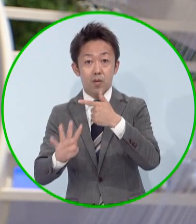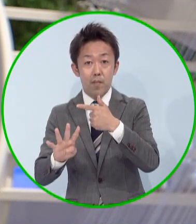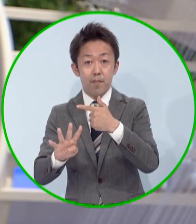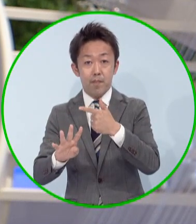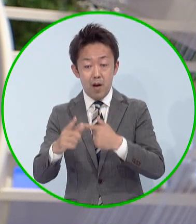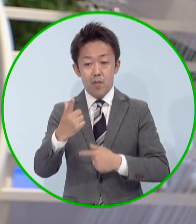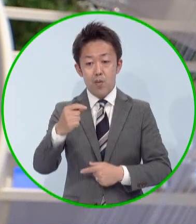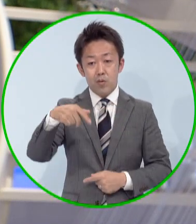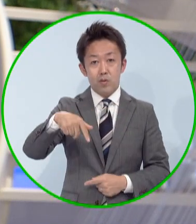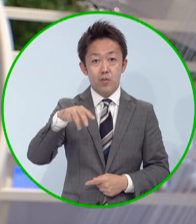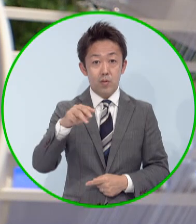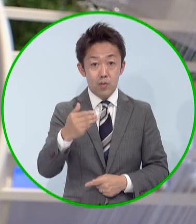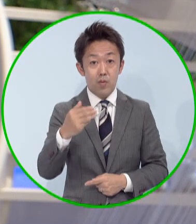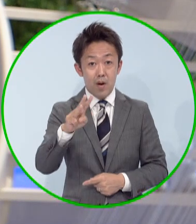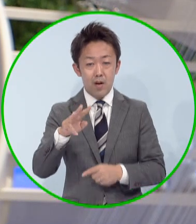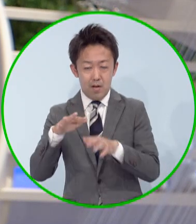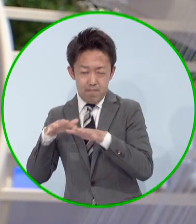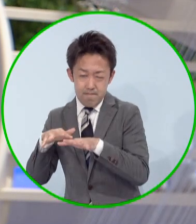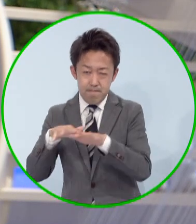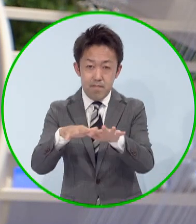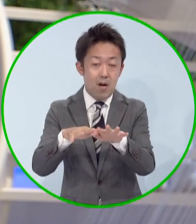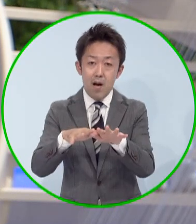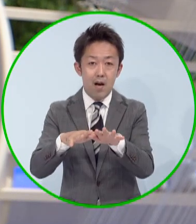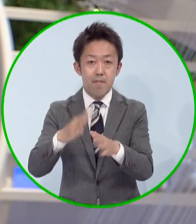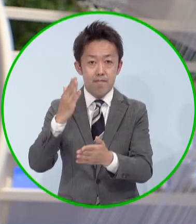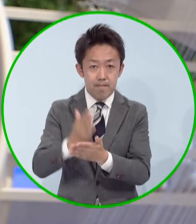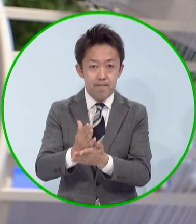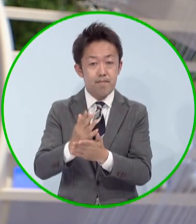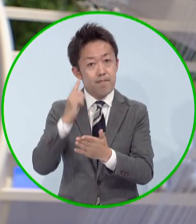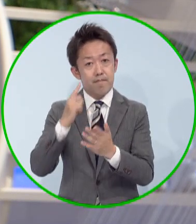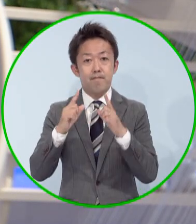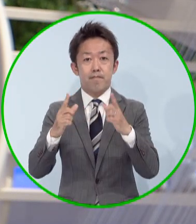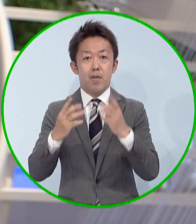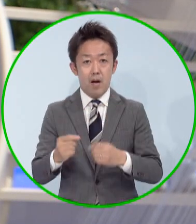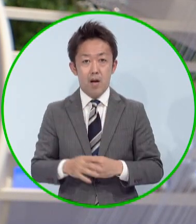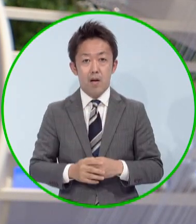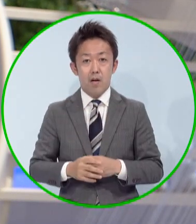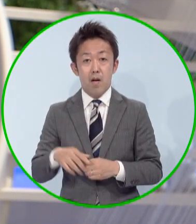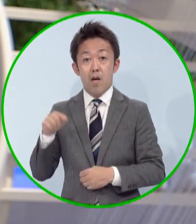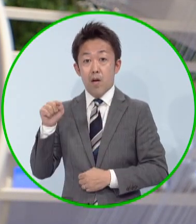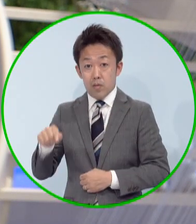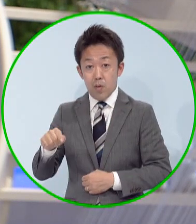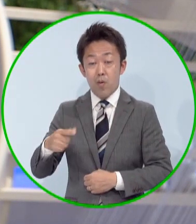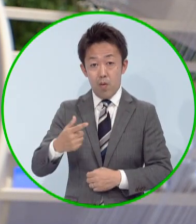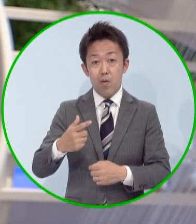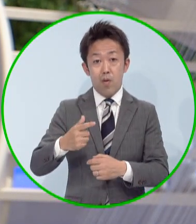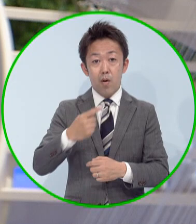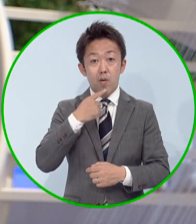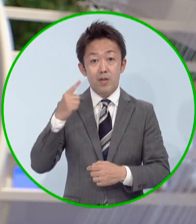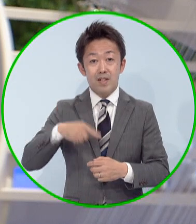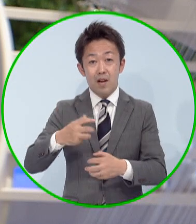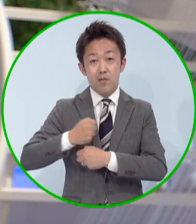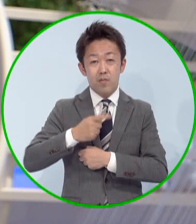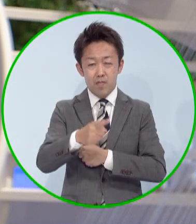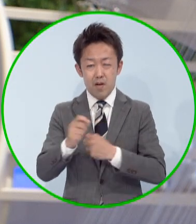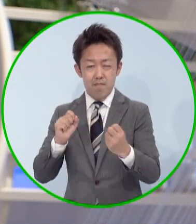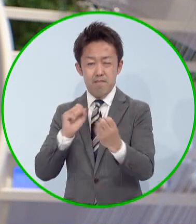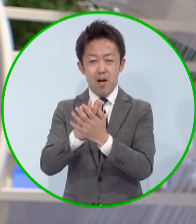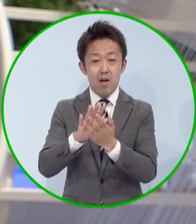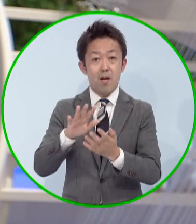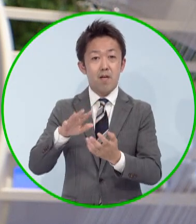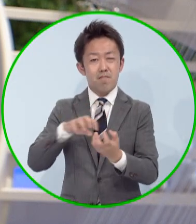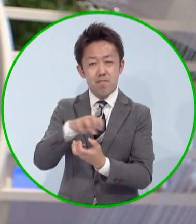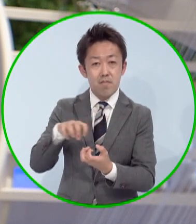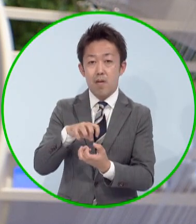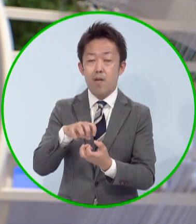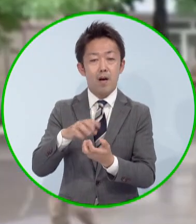への進軍停止を表明しましたワグネル部隊とロシア軍がモスクワで衝突する事態は回避され